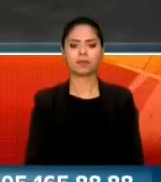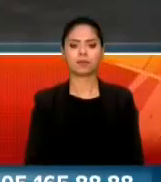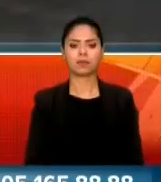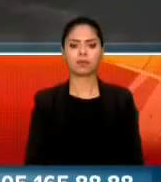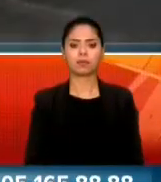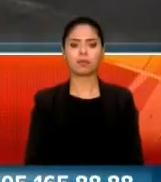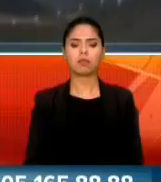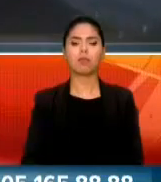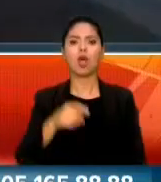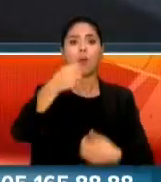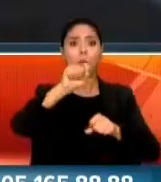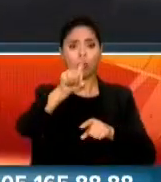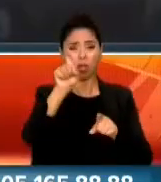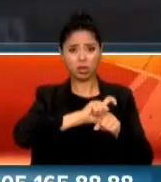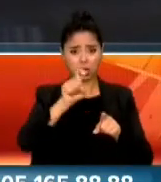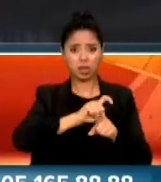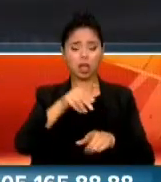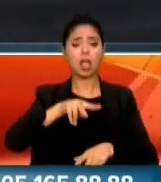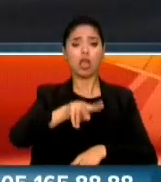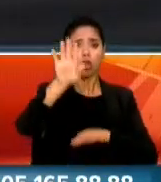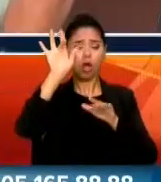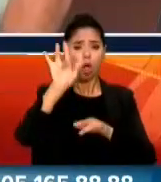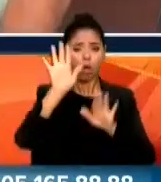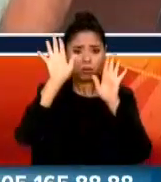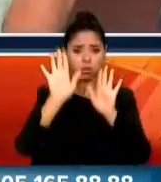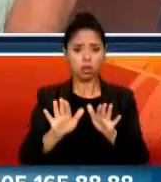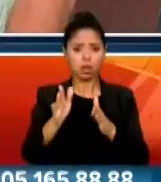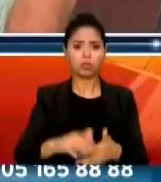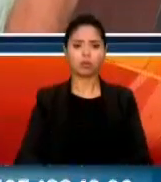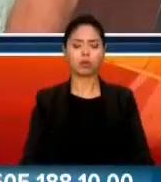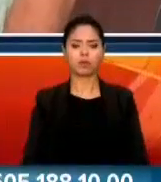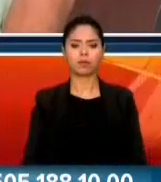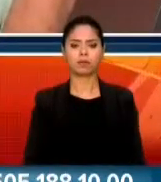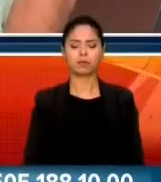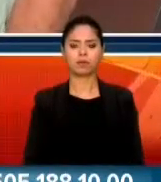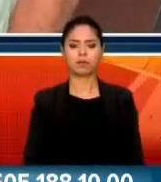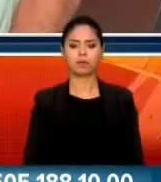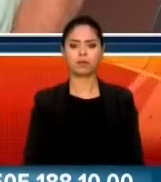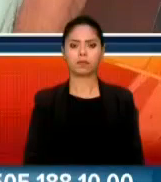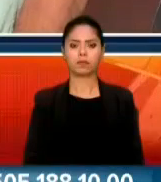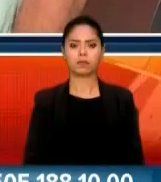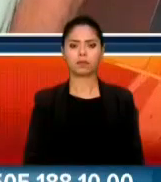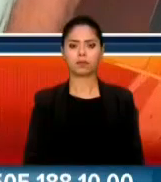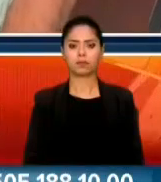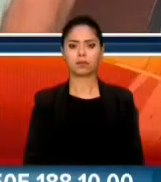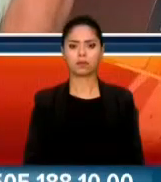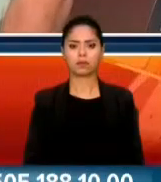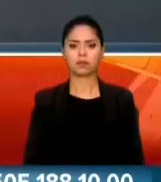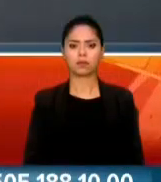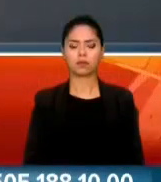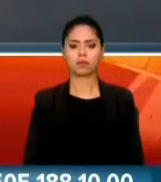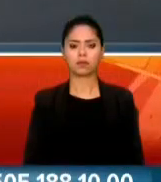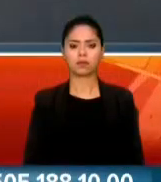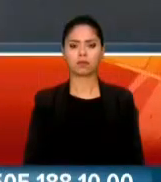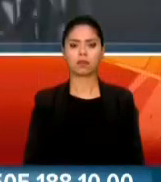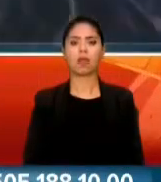kurtardım. Buna sinirlenen motosikletli yolun ortasında durdu. Ben de herhalde dedim ya bir şey var mı, geçmiş olsun falan filan diyeceğini falan düşündüm.